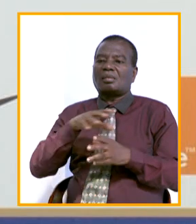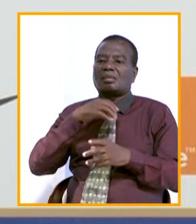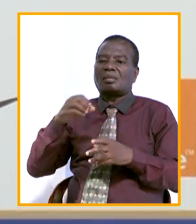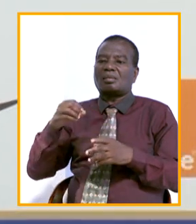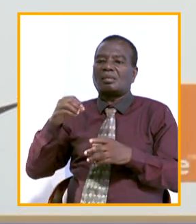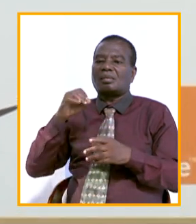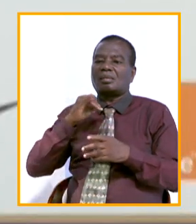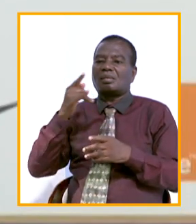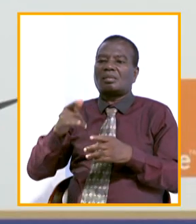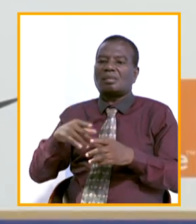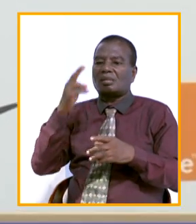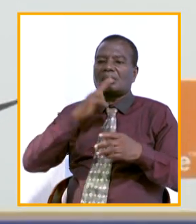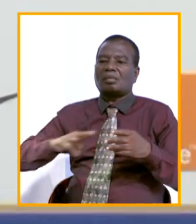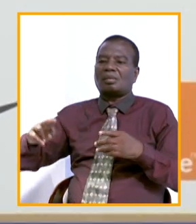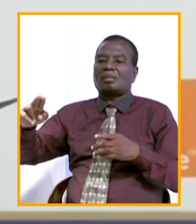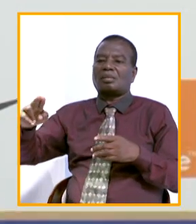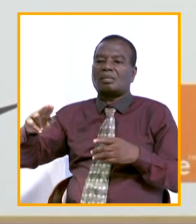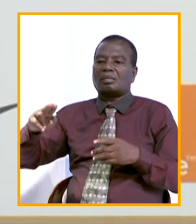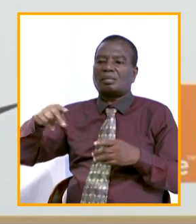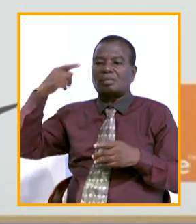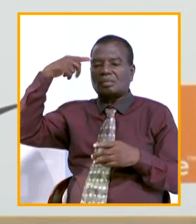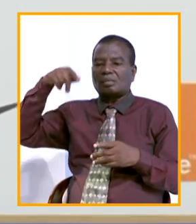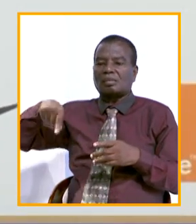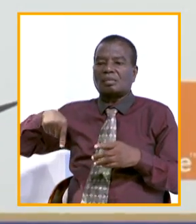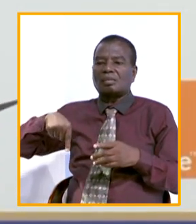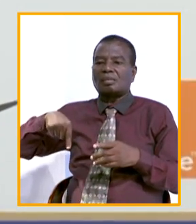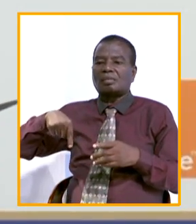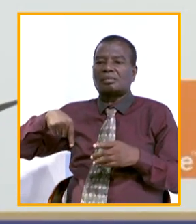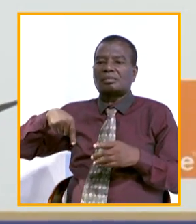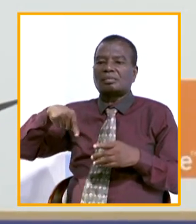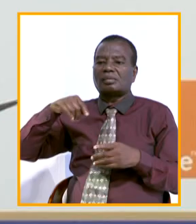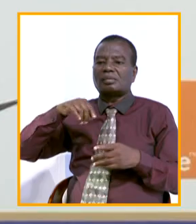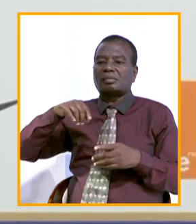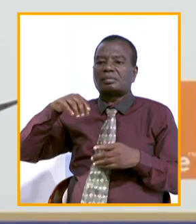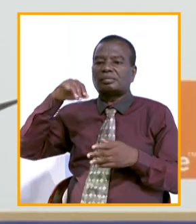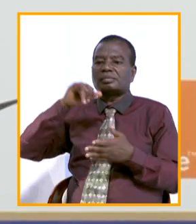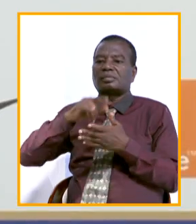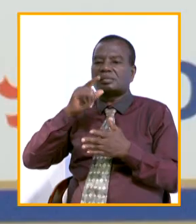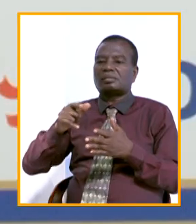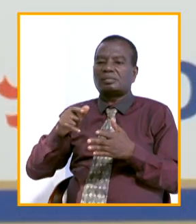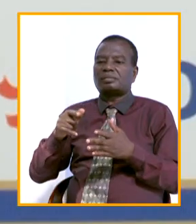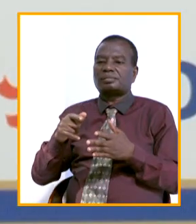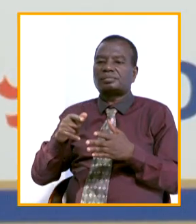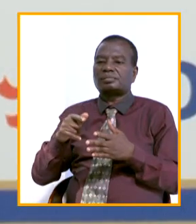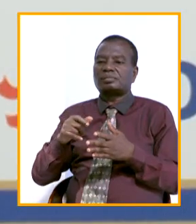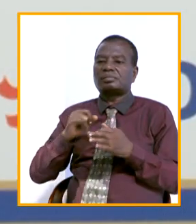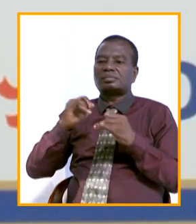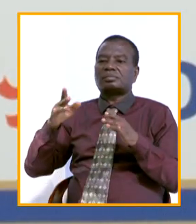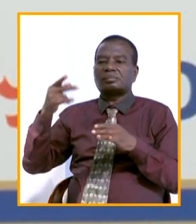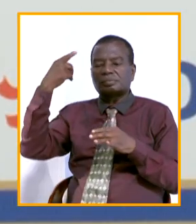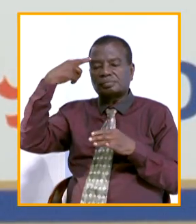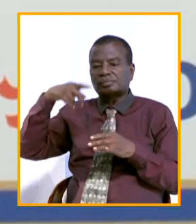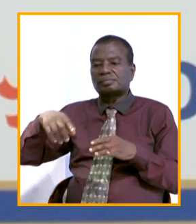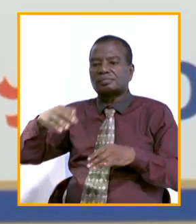acteur, c'est un honneur. Et peu importe ce qui va se passer derrière, l'envie, c'est d'avancer, de progresser avec les garçons. Idem pour